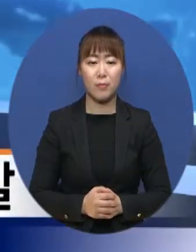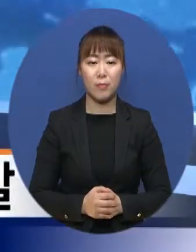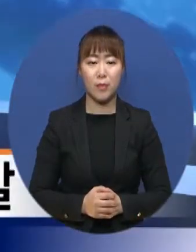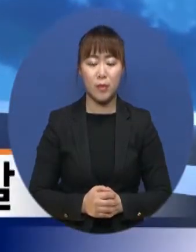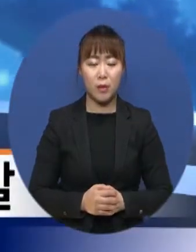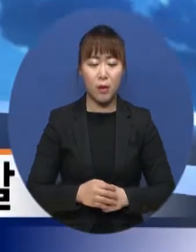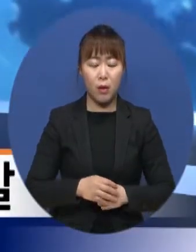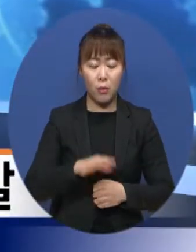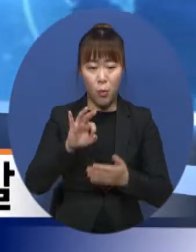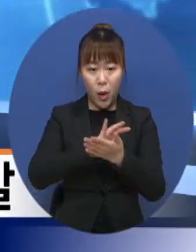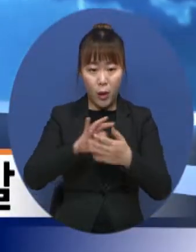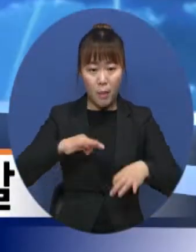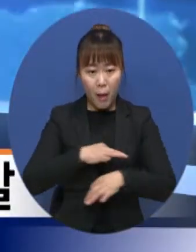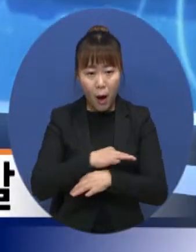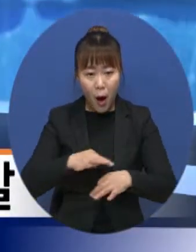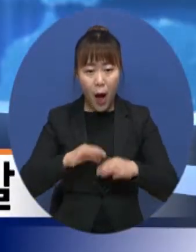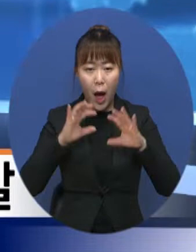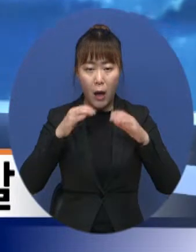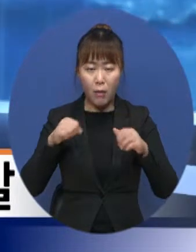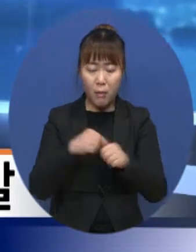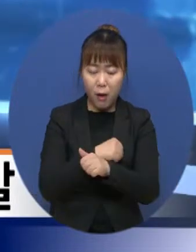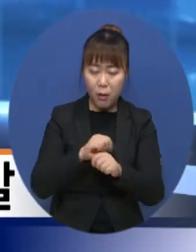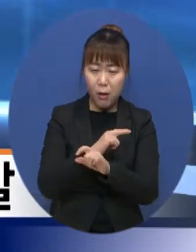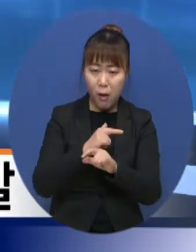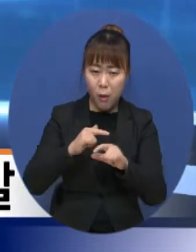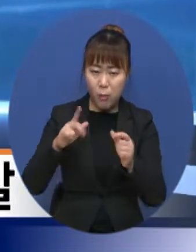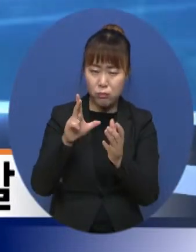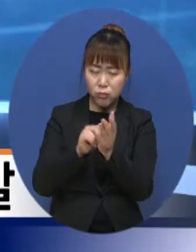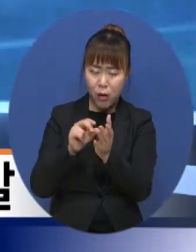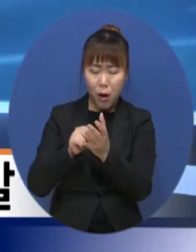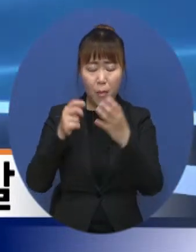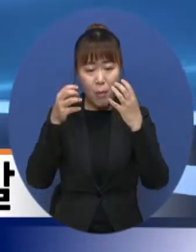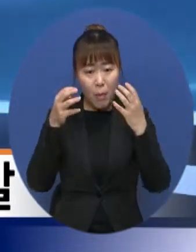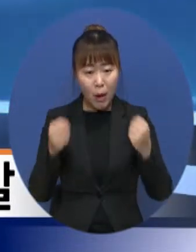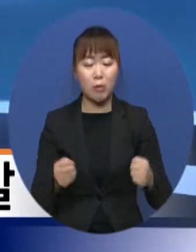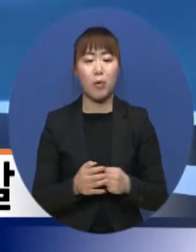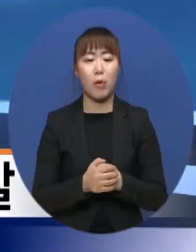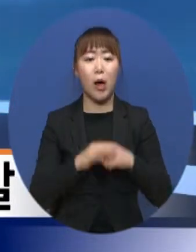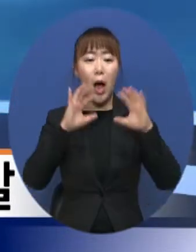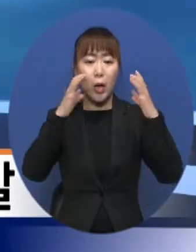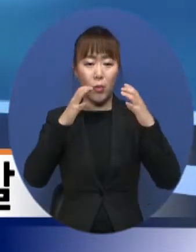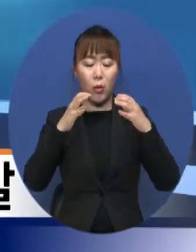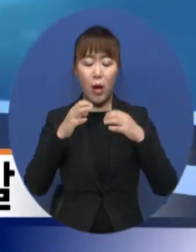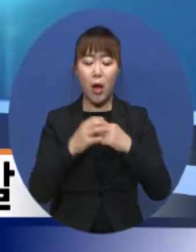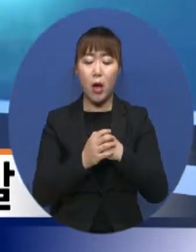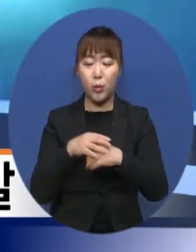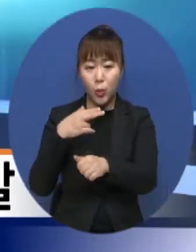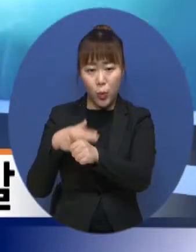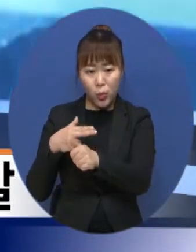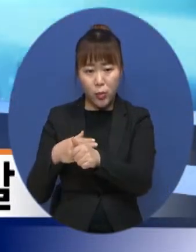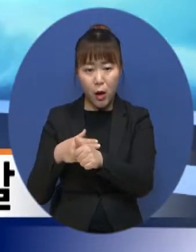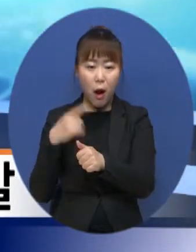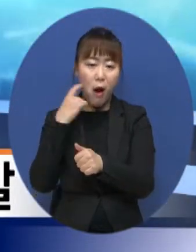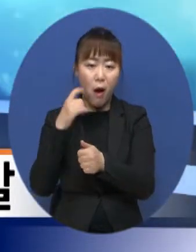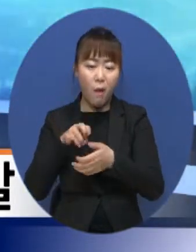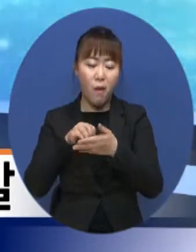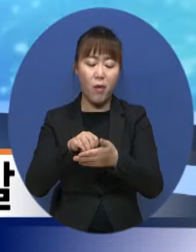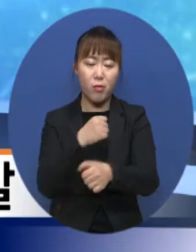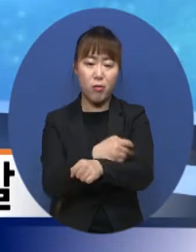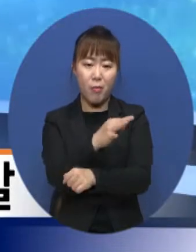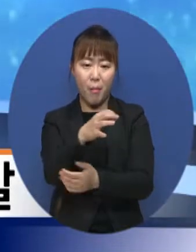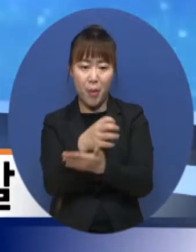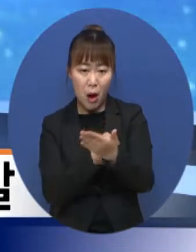회계비리와 아동학대 등 유아 교육과 관련한 각종 논란이 뜨거운 가운데 아동과 보육교사 허위 등록으로 수당을